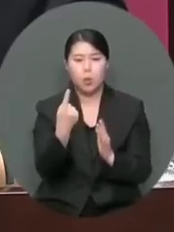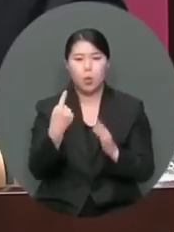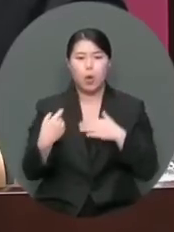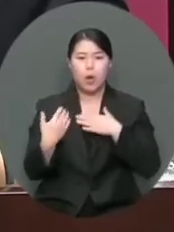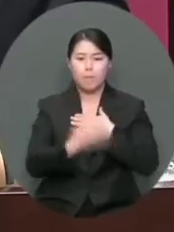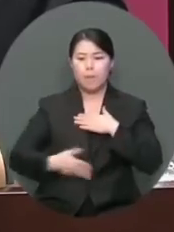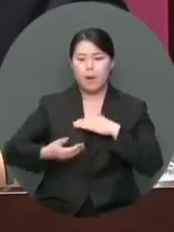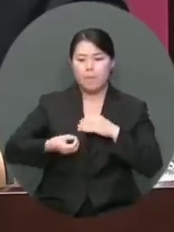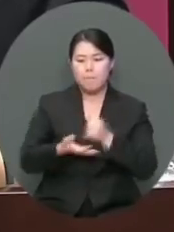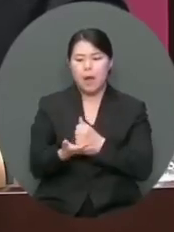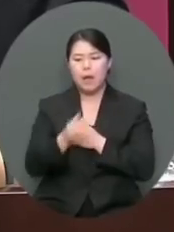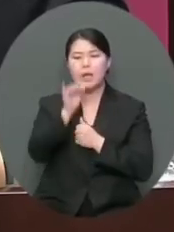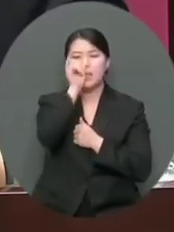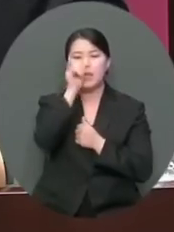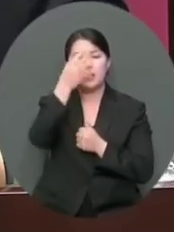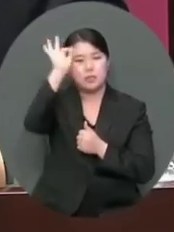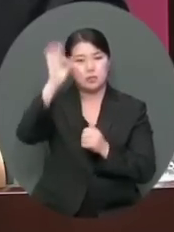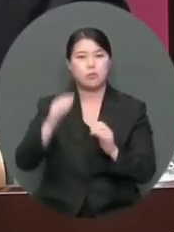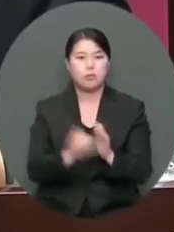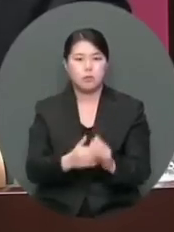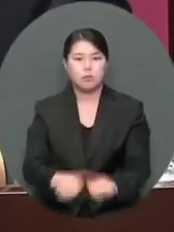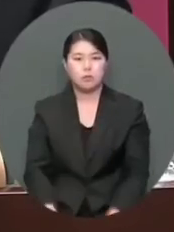일본 정부가 인정을 했기 때문입니다.